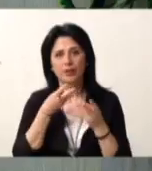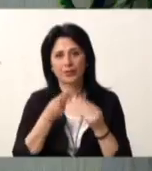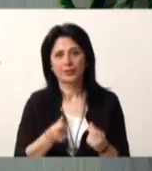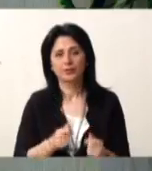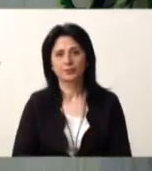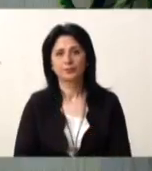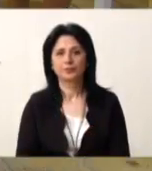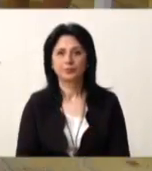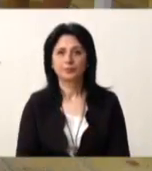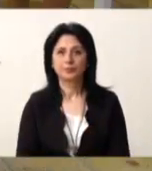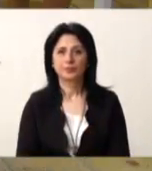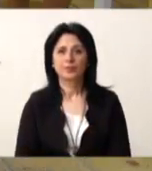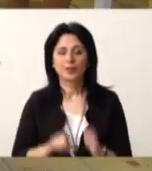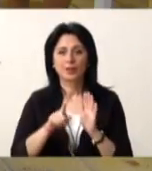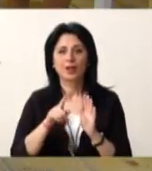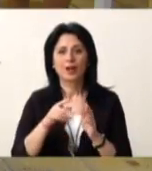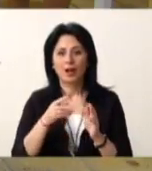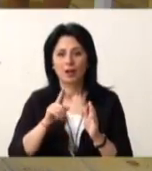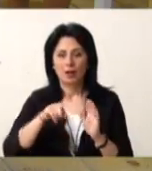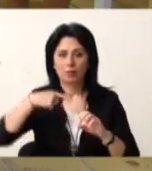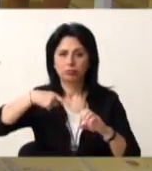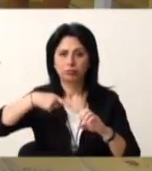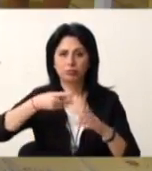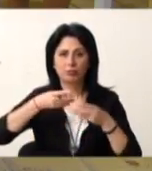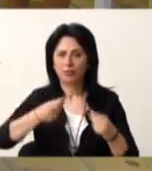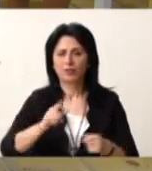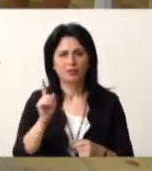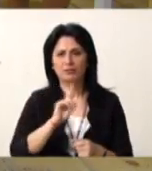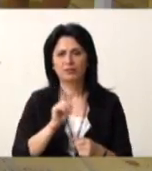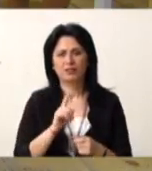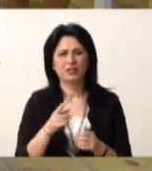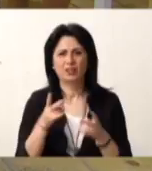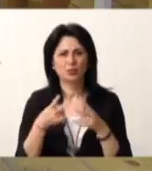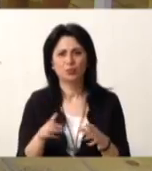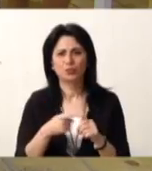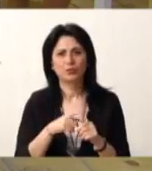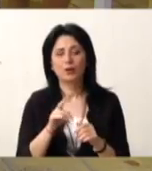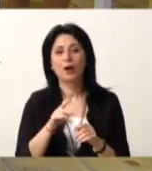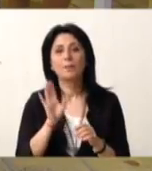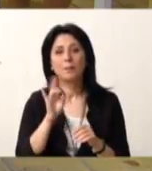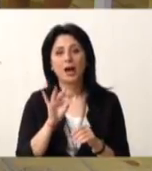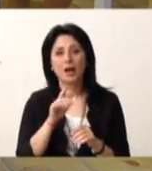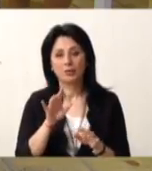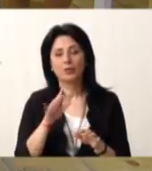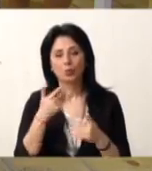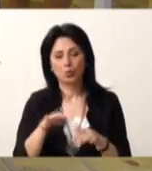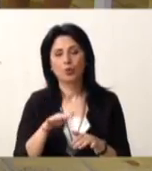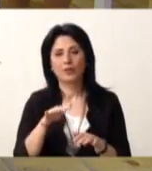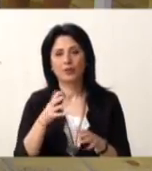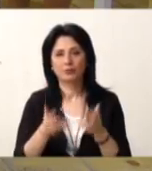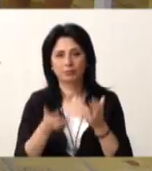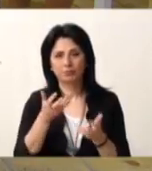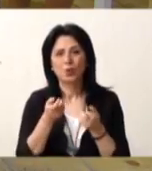სახით. შეიძლება ფაფის სახით არ იყოს, არ არის აუცილებელი, რომ მაინდამაინც დაბლენდერებული და ერთგვაროვანი მასა იყოს, მაგრამ თერმულად